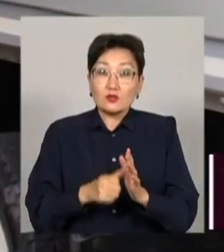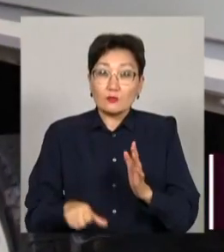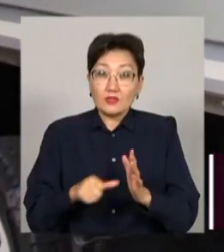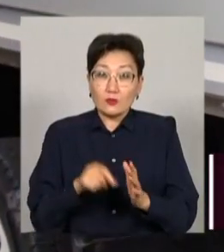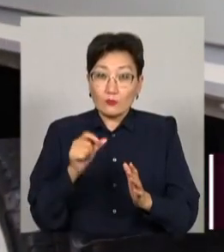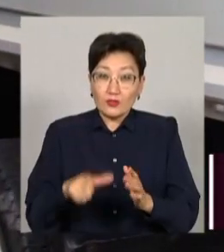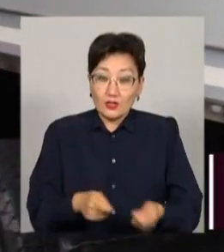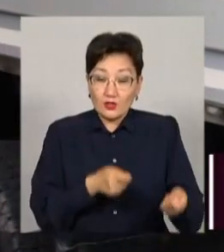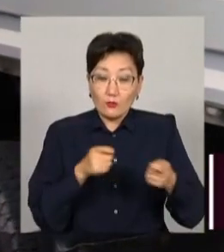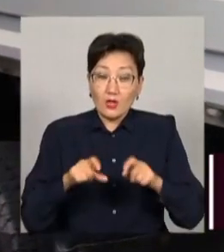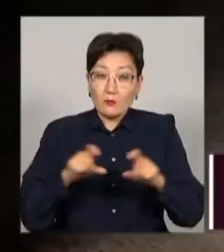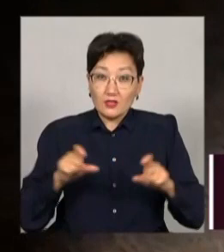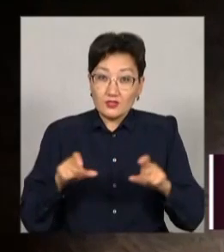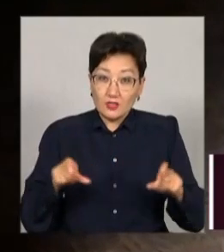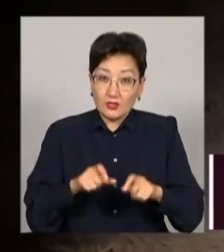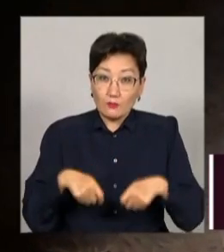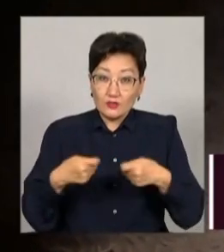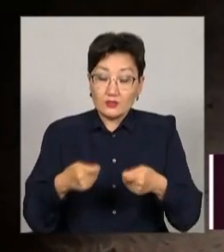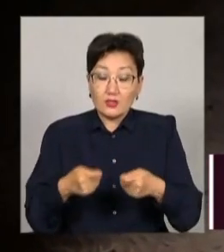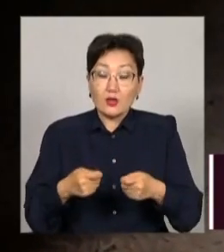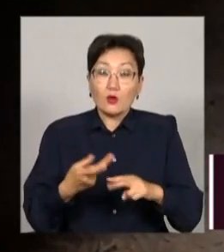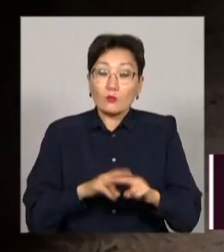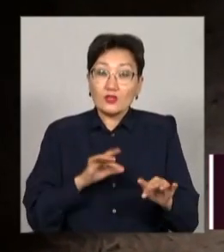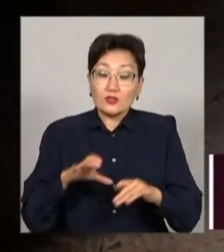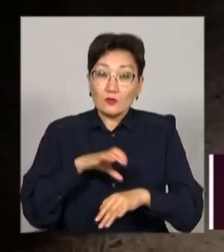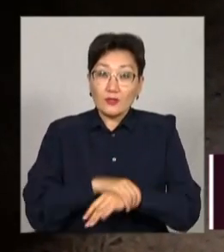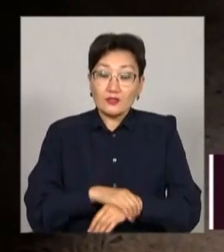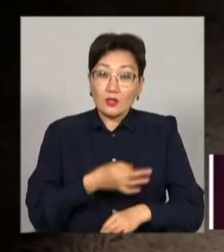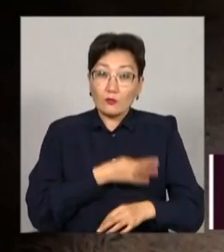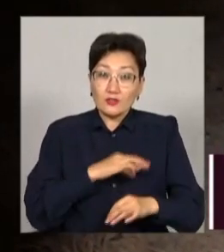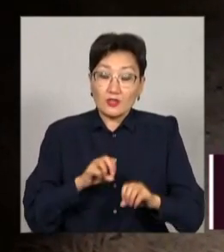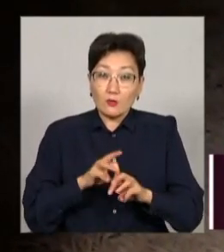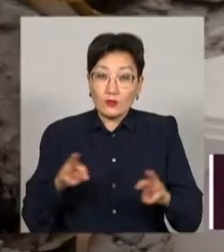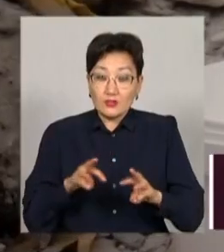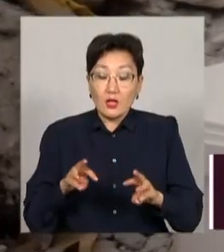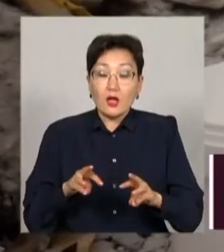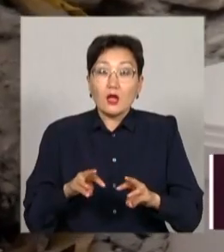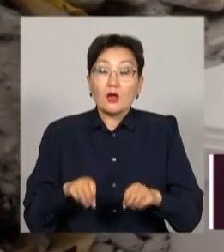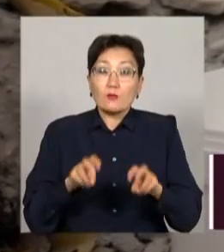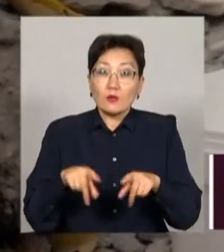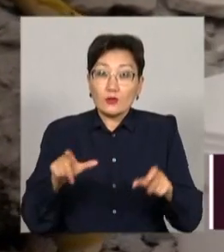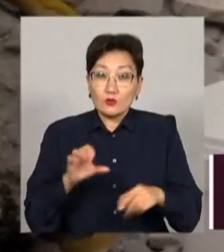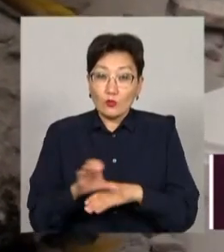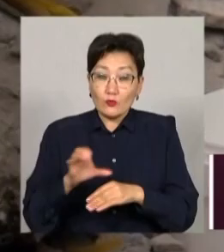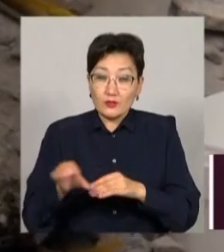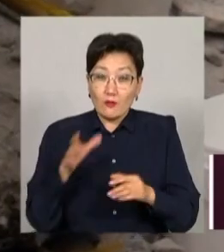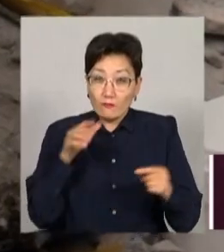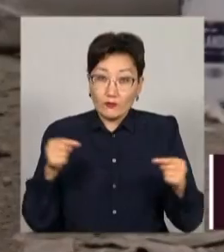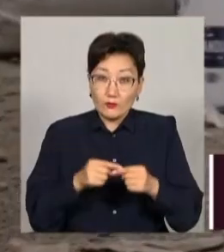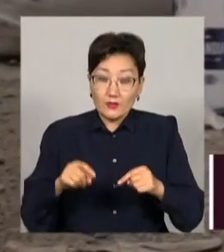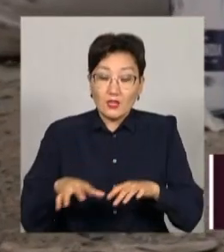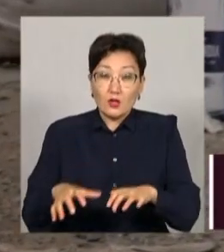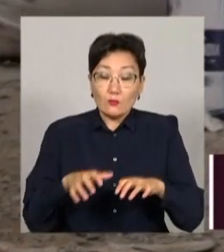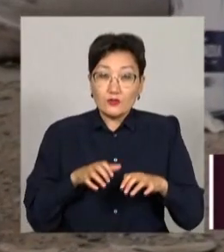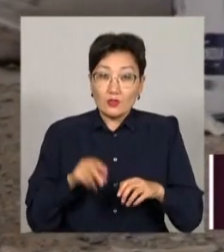бөтелкені әкеліп дүкендерге өткізген. Заңсыз әрекетті анықтаған әділет департаментінің мамандары тауарды дер кезінде жойып, кәсіпкерге ірі